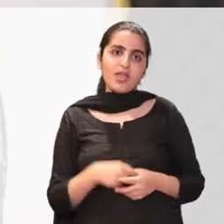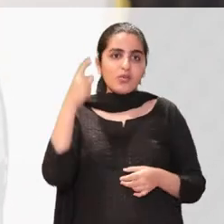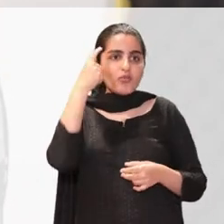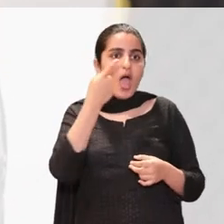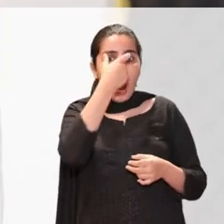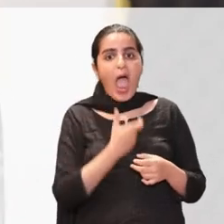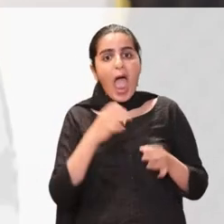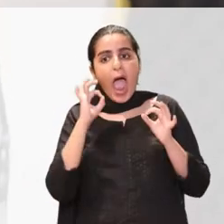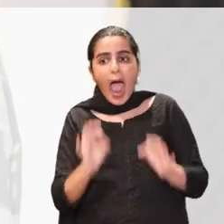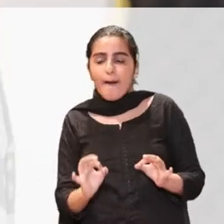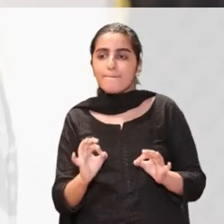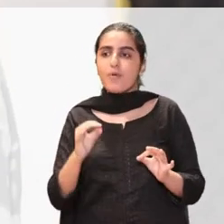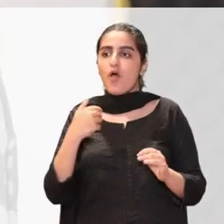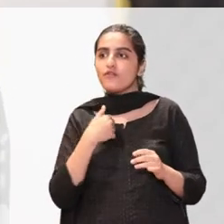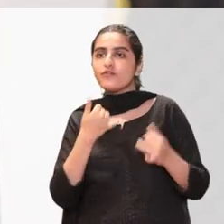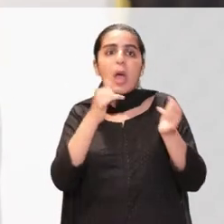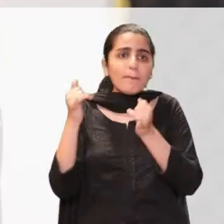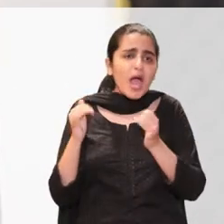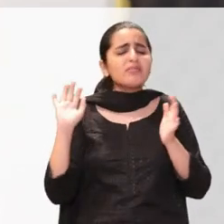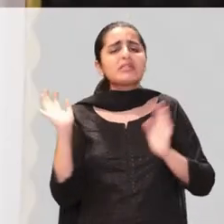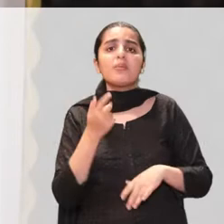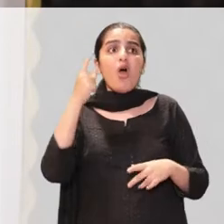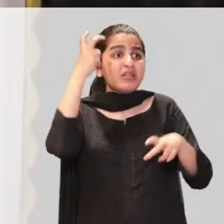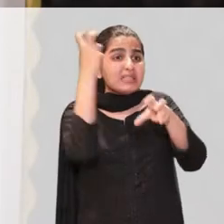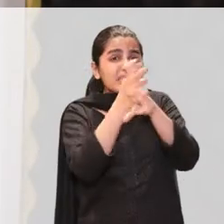ना दो दिन में आप